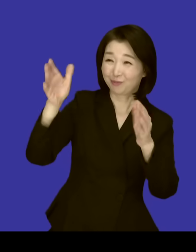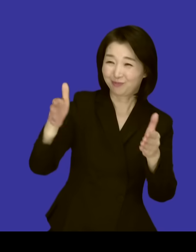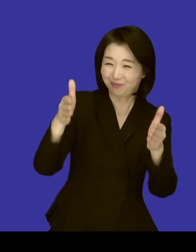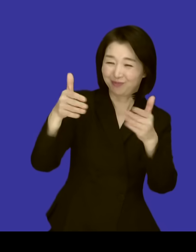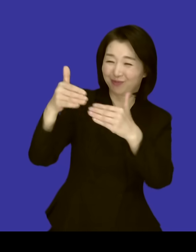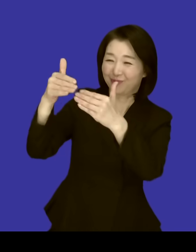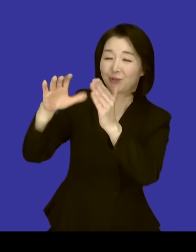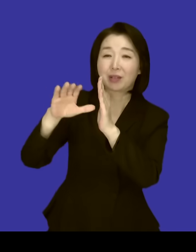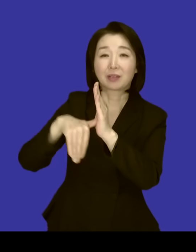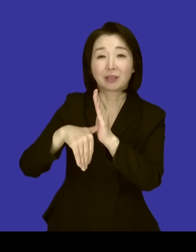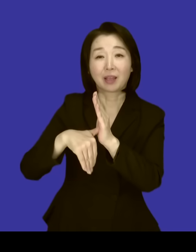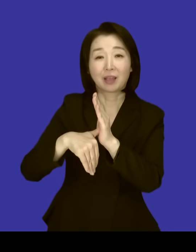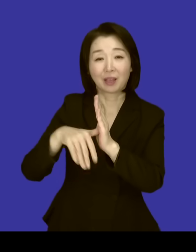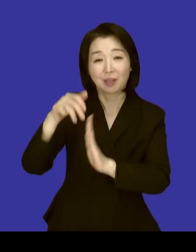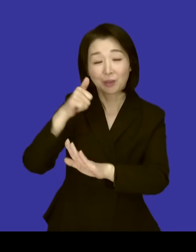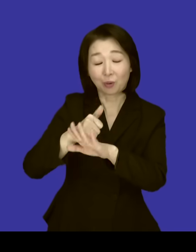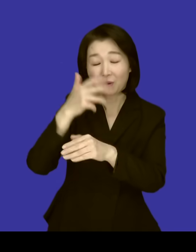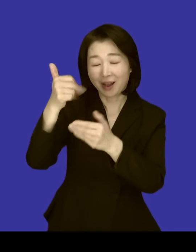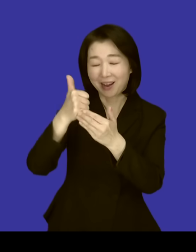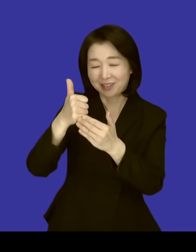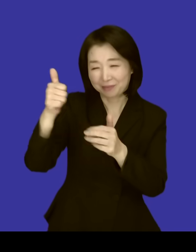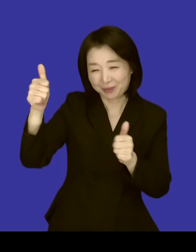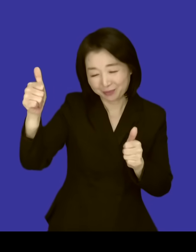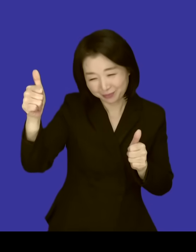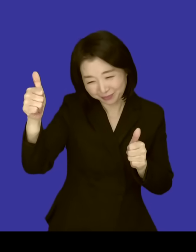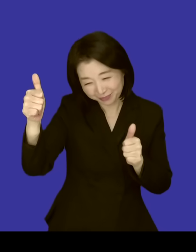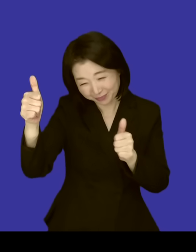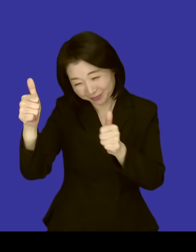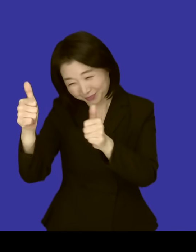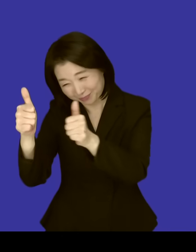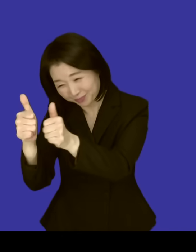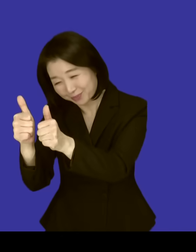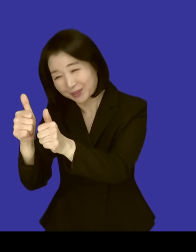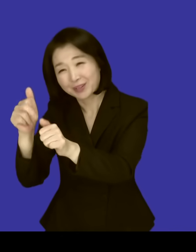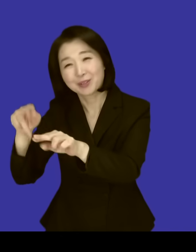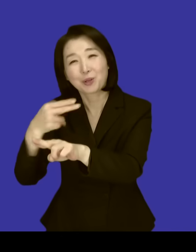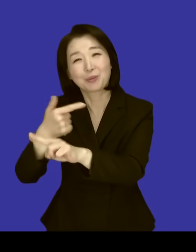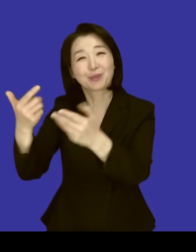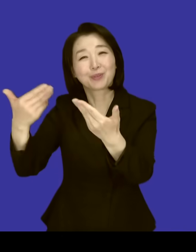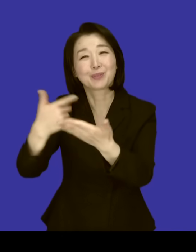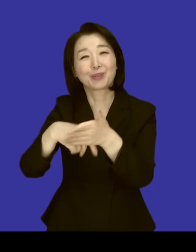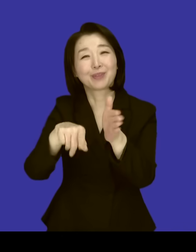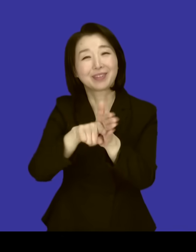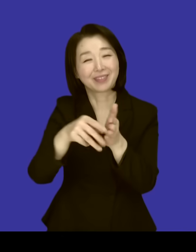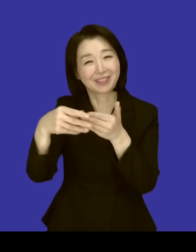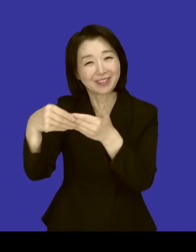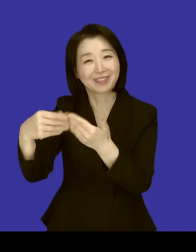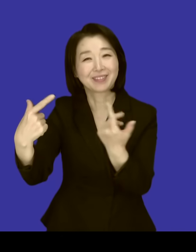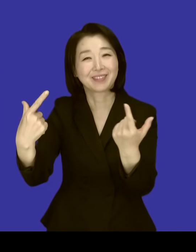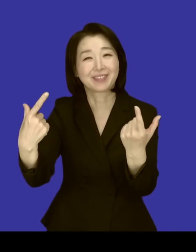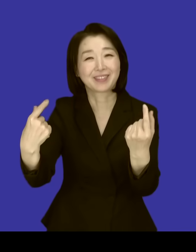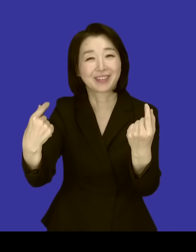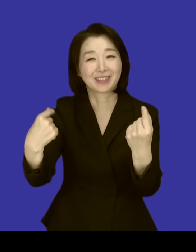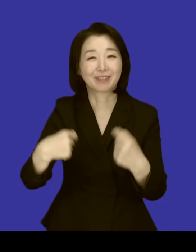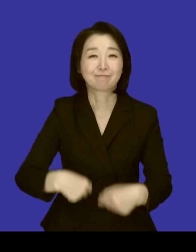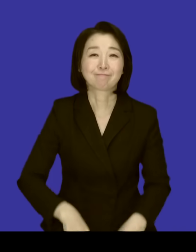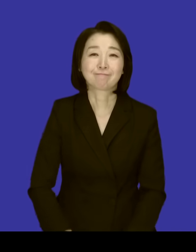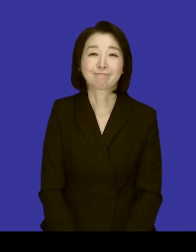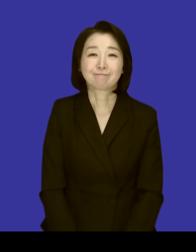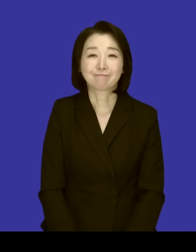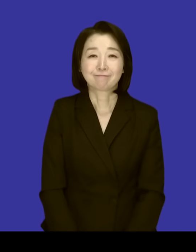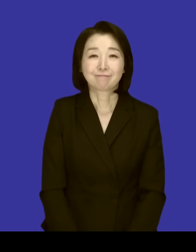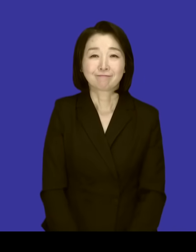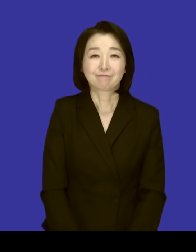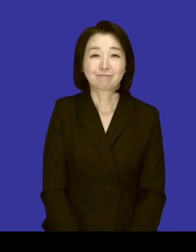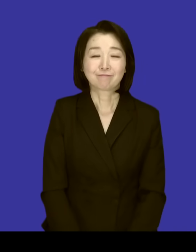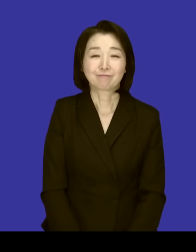이제 결국에는 이제 하나님 곁으로 이렇게 가장 큰 선물을 주시려고 그래서 그런 부분이 있는 것 같습니다. 그리고